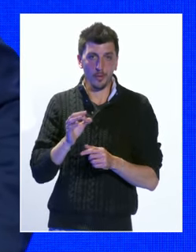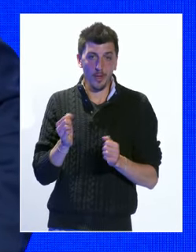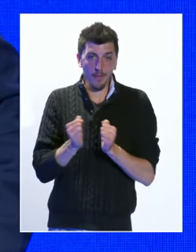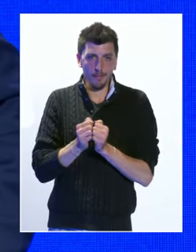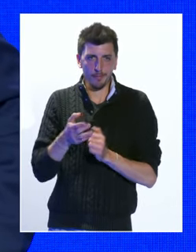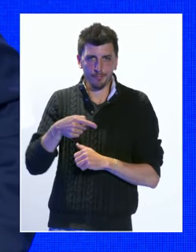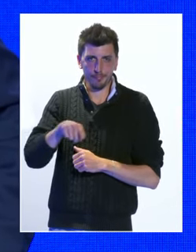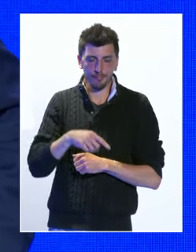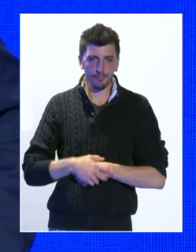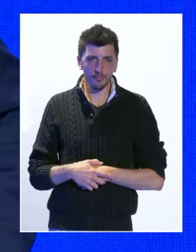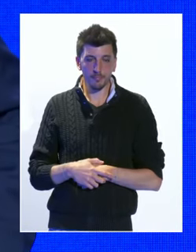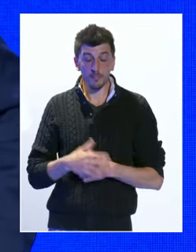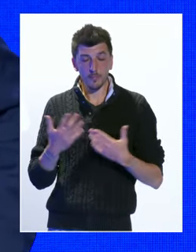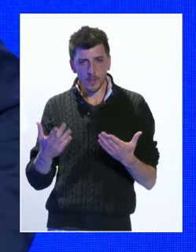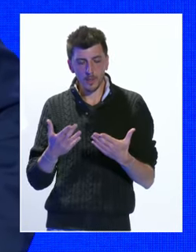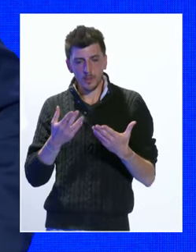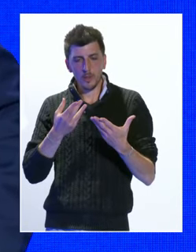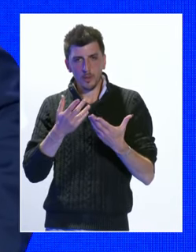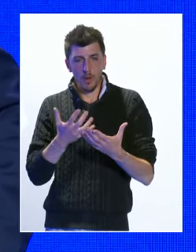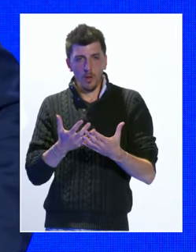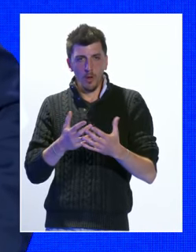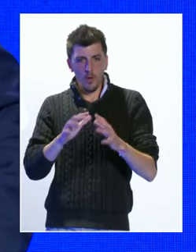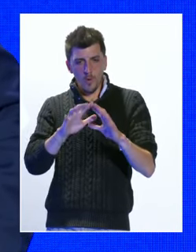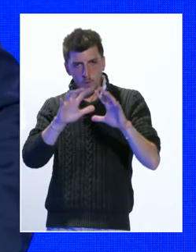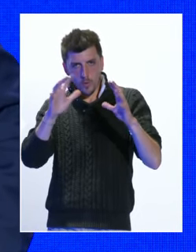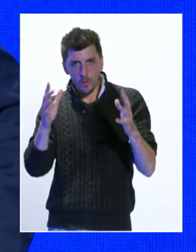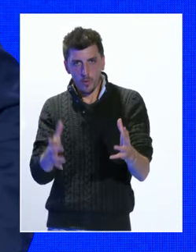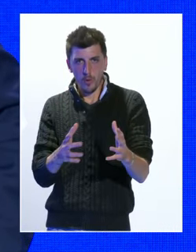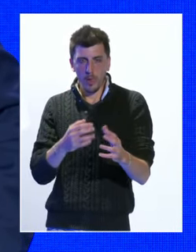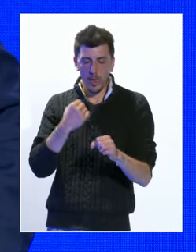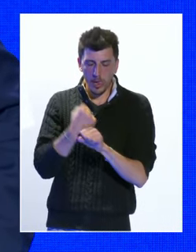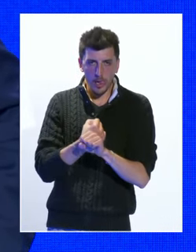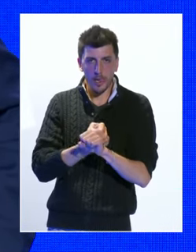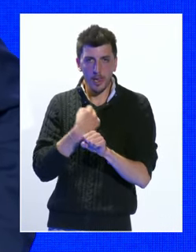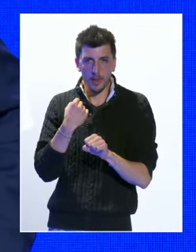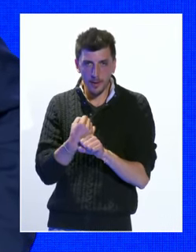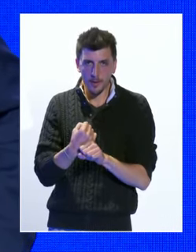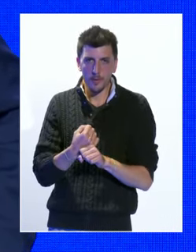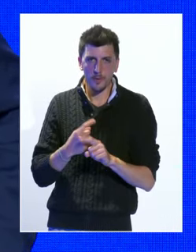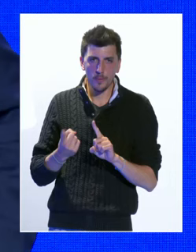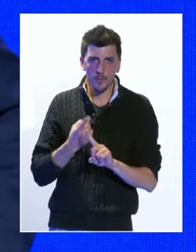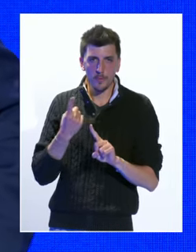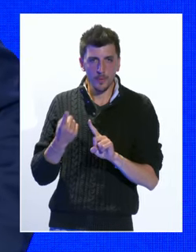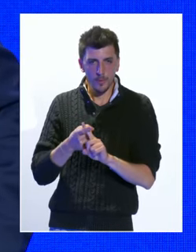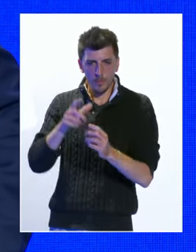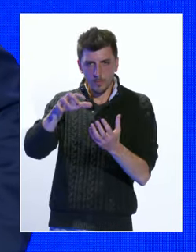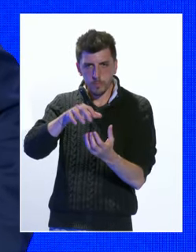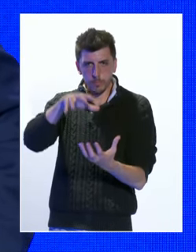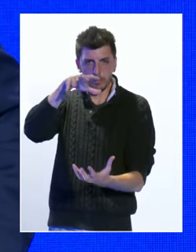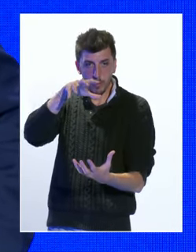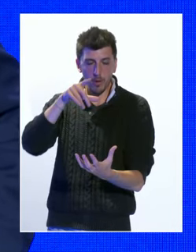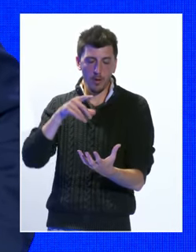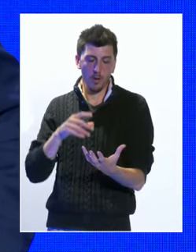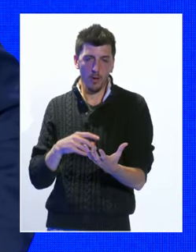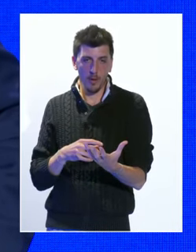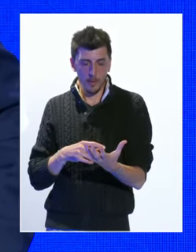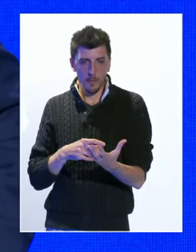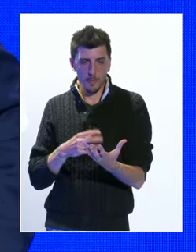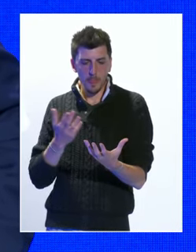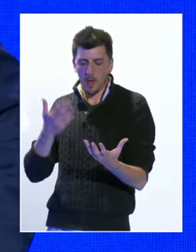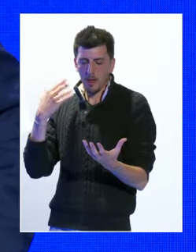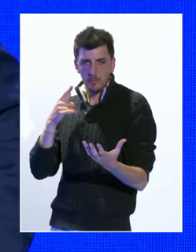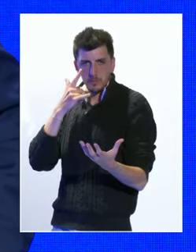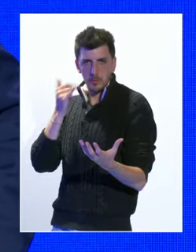Nous sommes devant une tâche qui est plus importante qu'aucune des tâches, qu'aucune des représentations nationales précédentes n'a